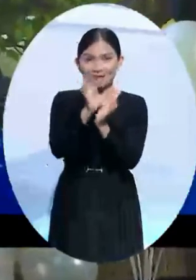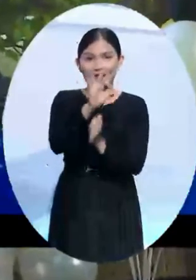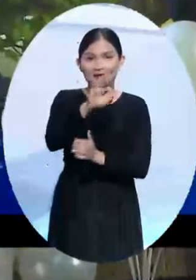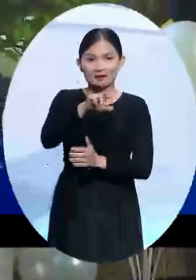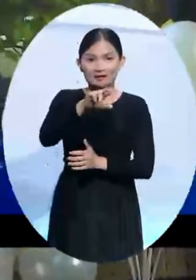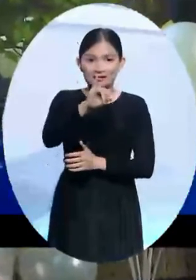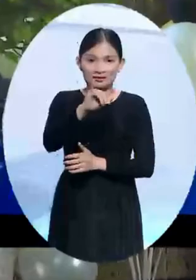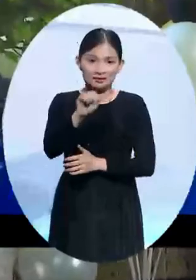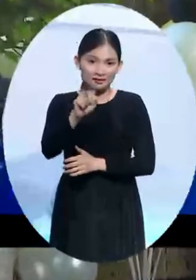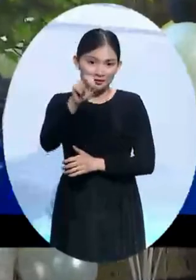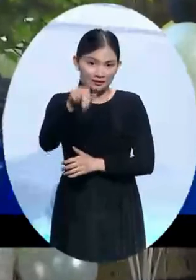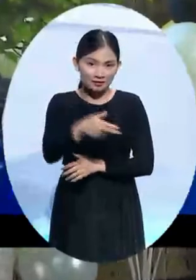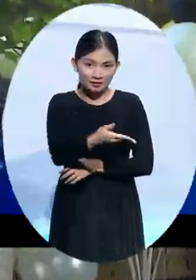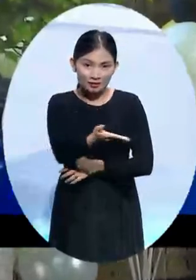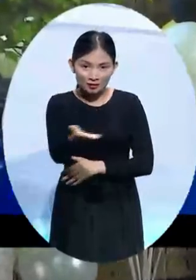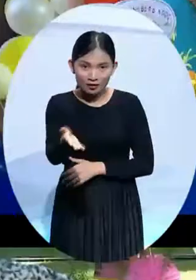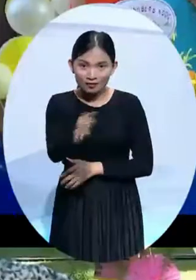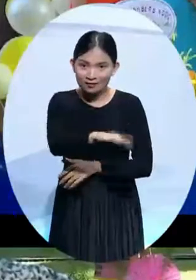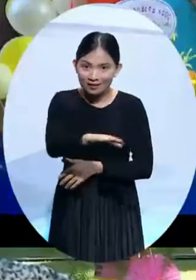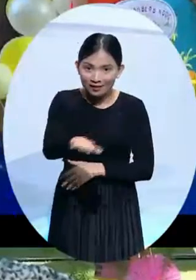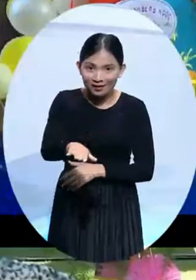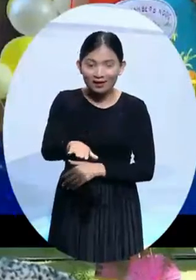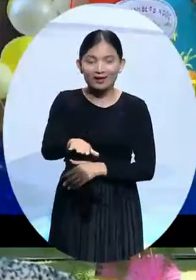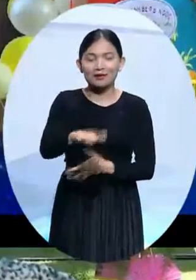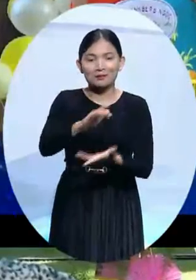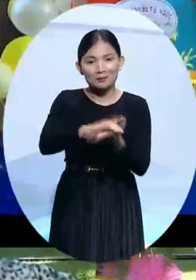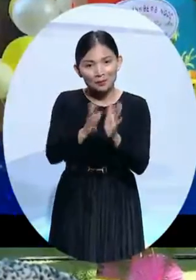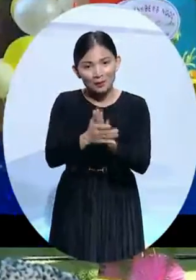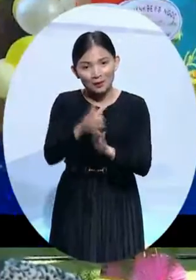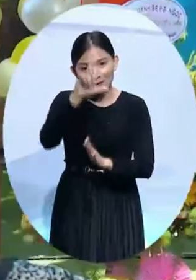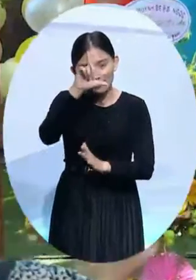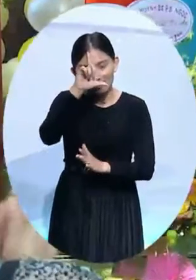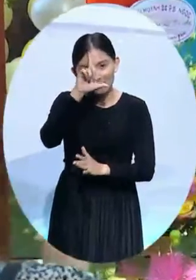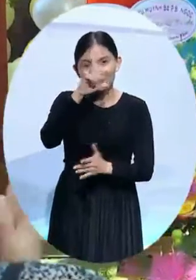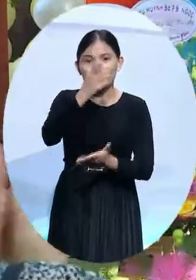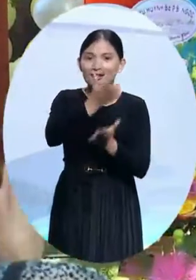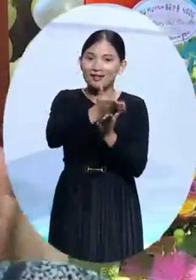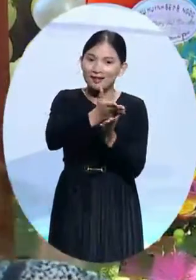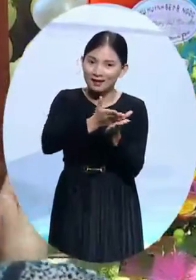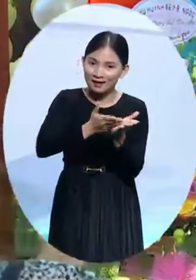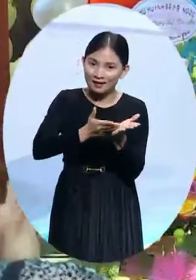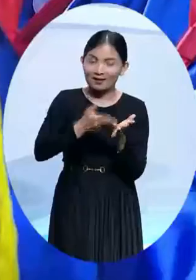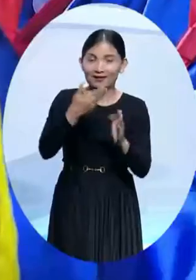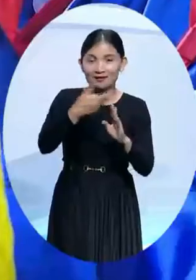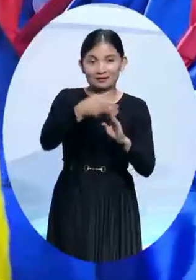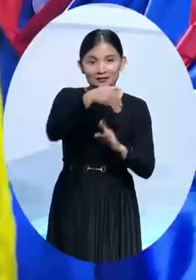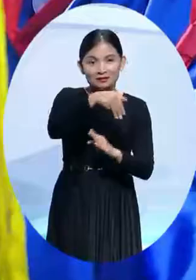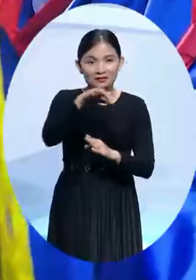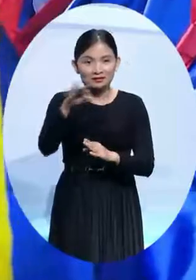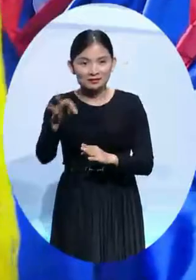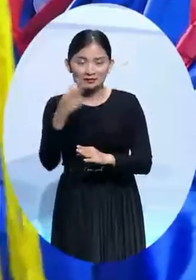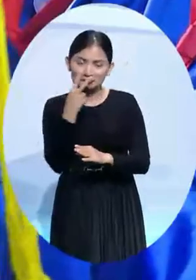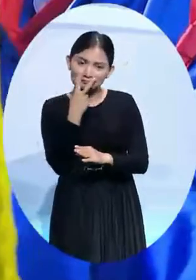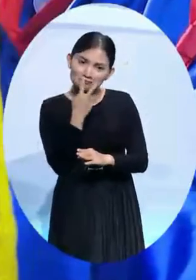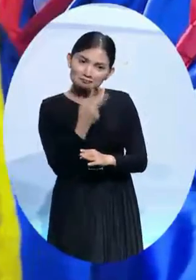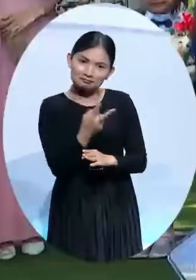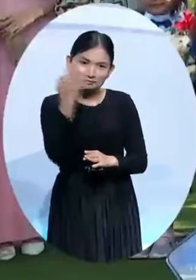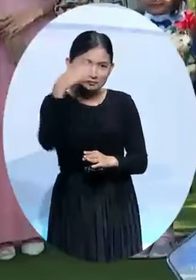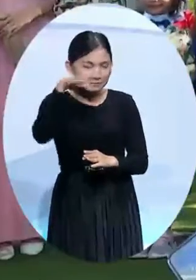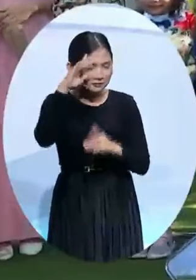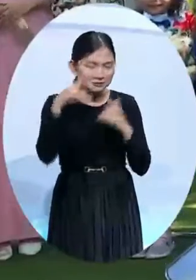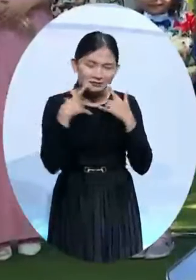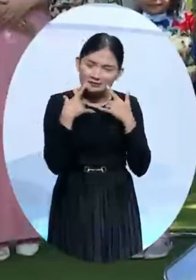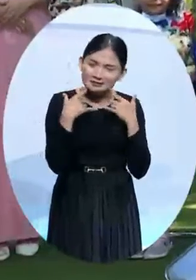2021-2022. Sau 15 năm hoạt động tại xã Tân Kiên, huyện Bình Chánh, thành phố Hồ Chí Minh, trường Mầm non Minh Thư được biết đến là ngôi trường tập hợp đội ngũ giáo viên